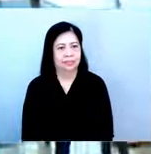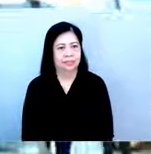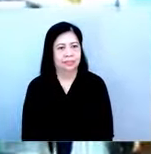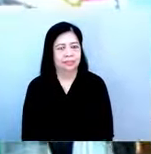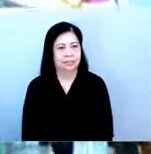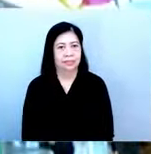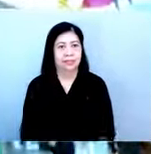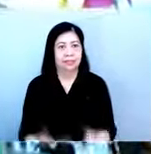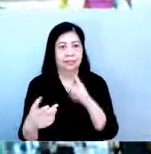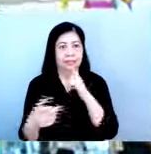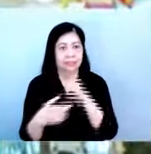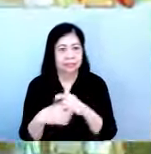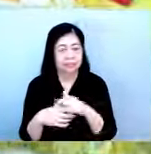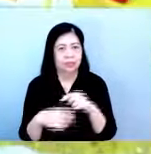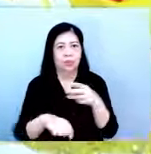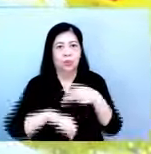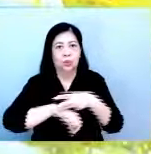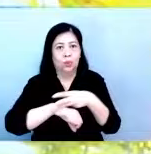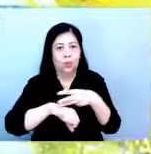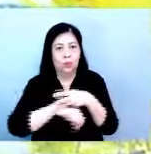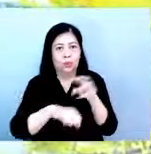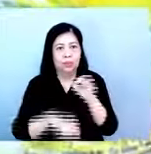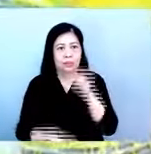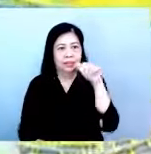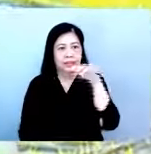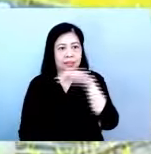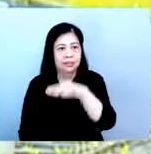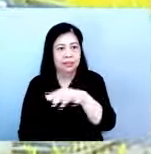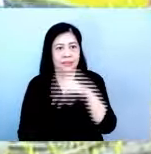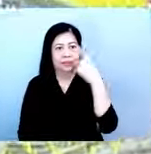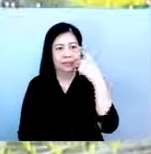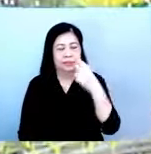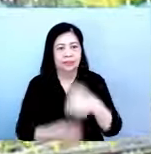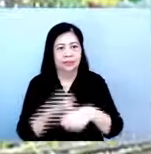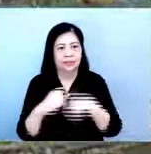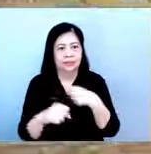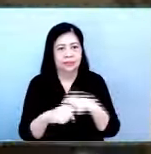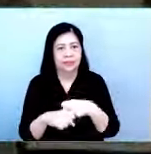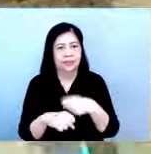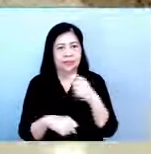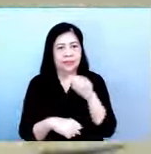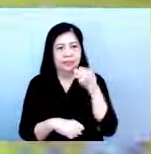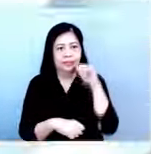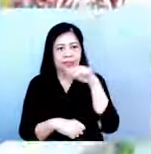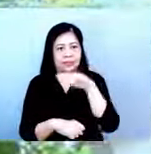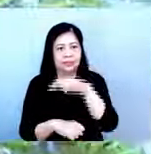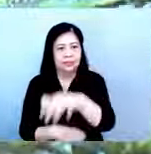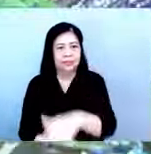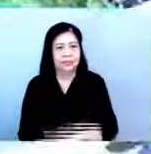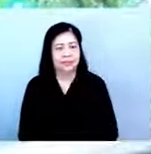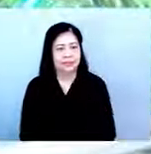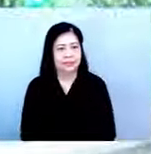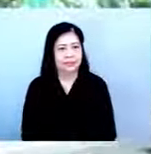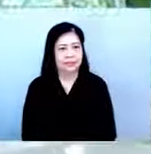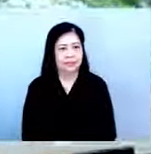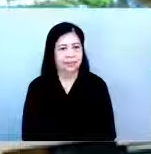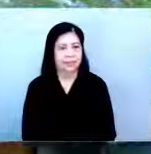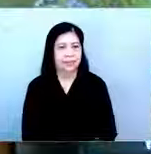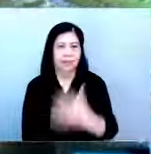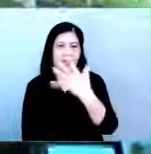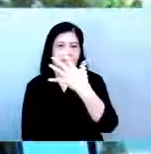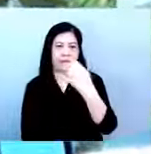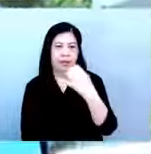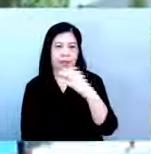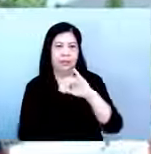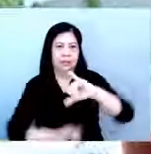Literal na wooden dragon para sa papasok na Year of the Dragon. Ang 500 feet na